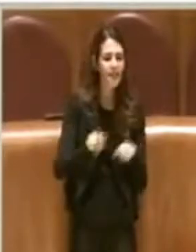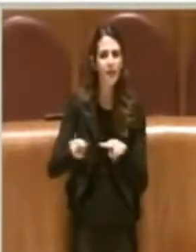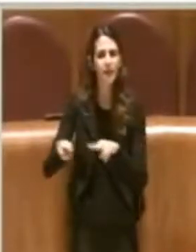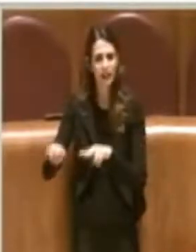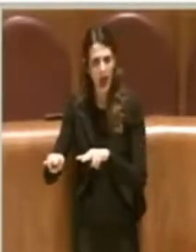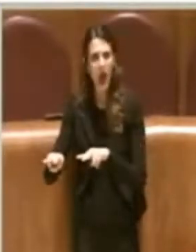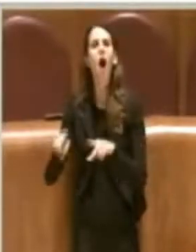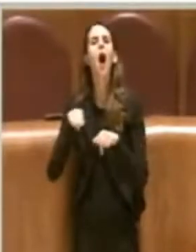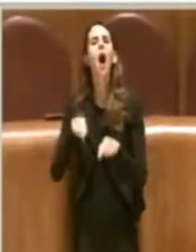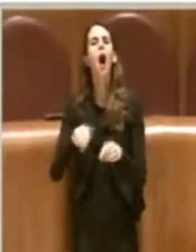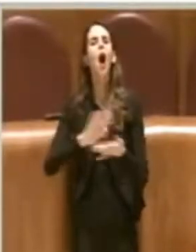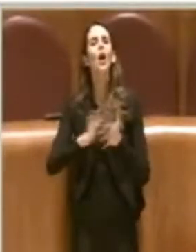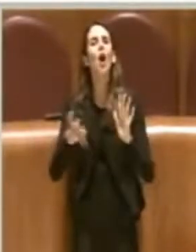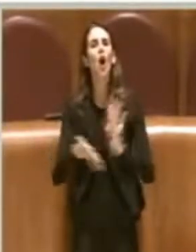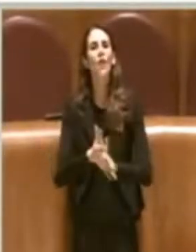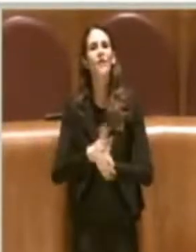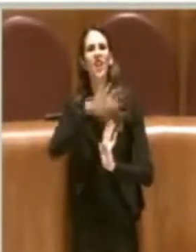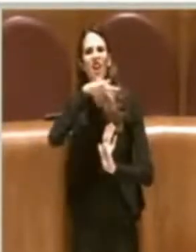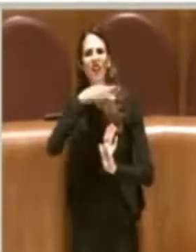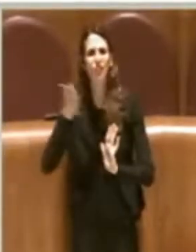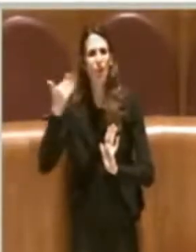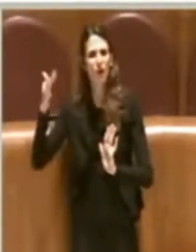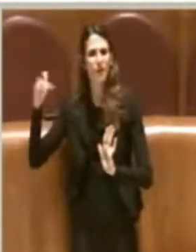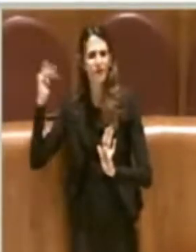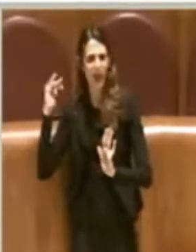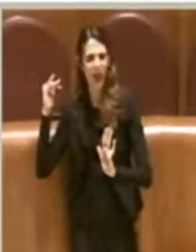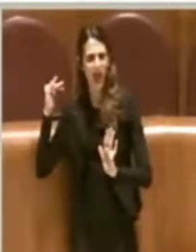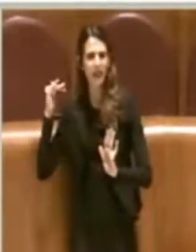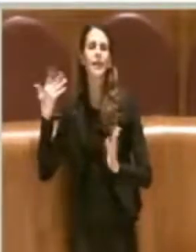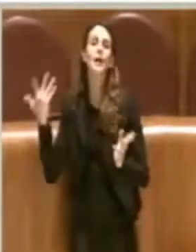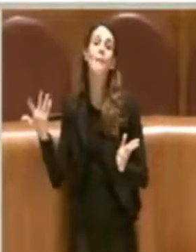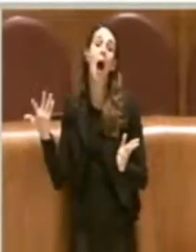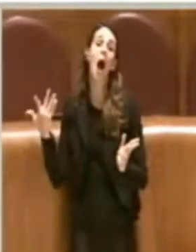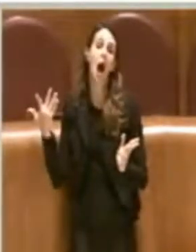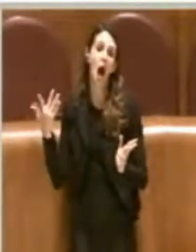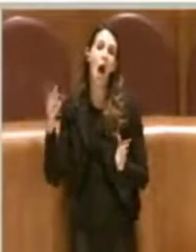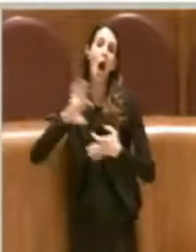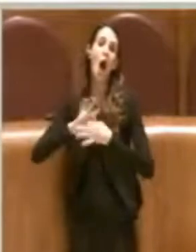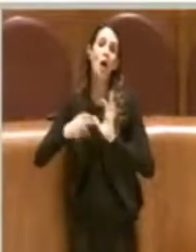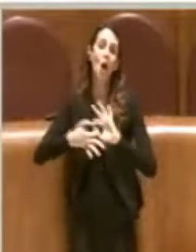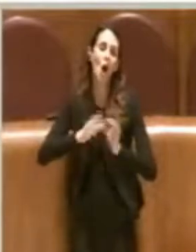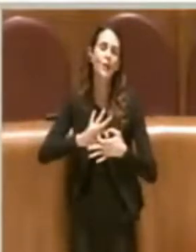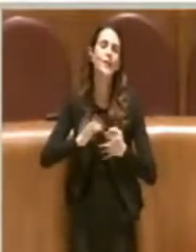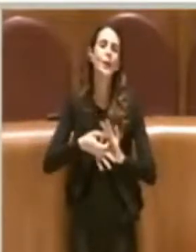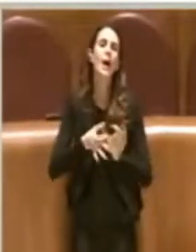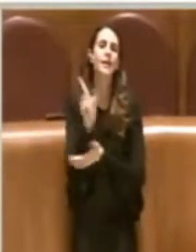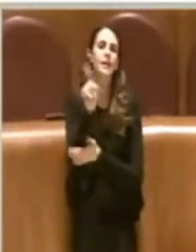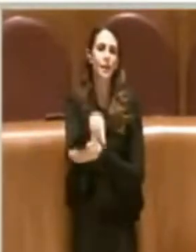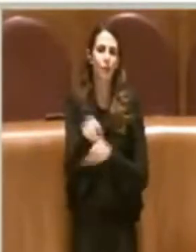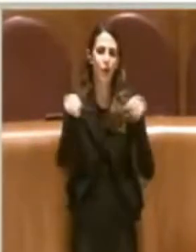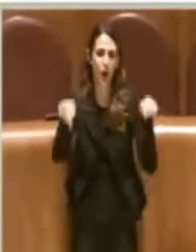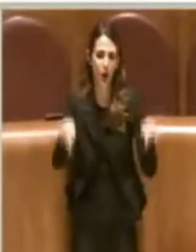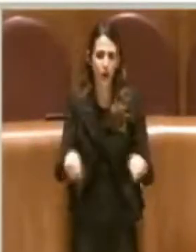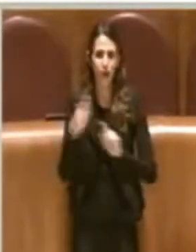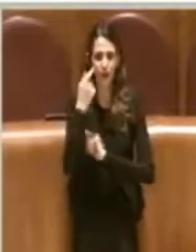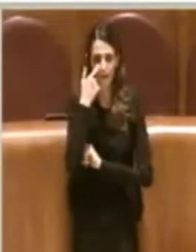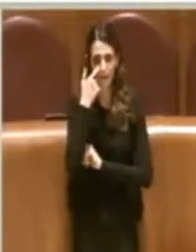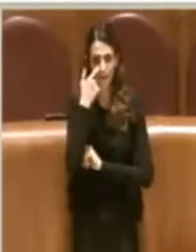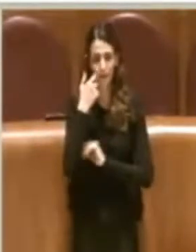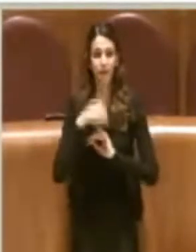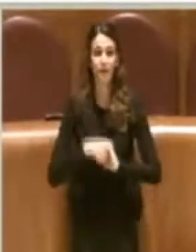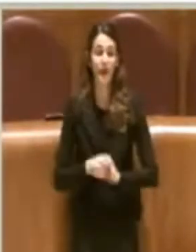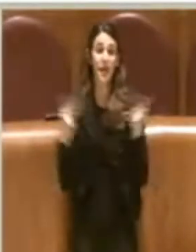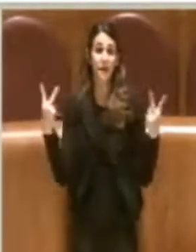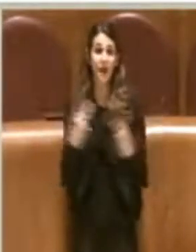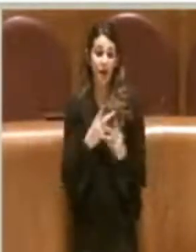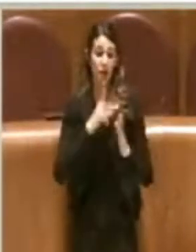che continuano a produrre i loro effetti anche oggi seppur magari le